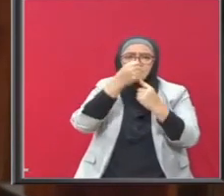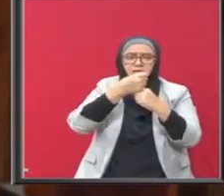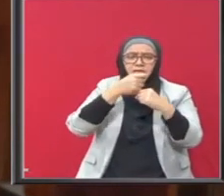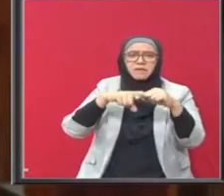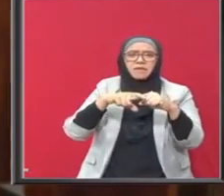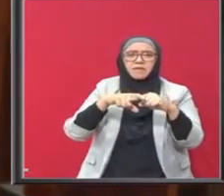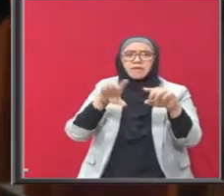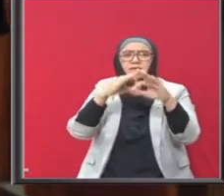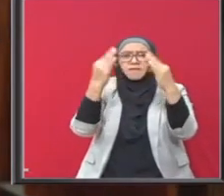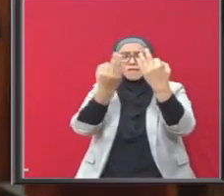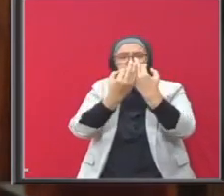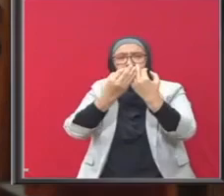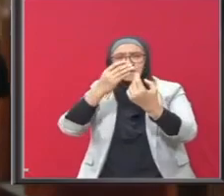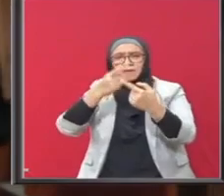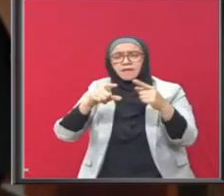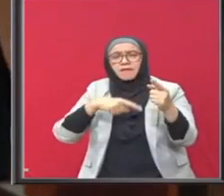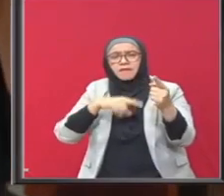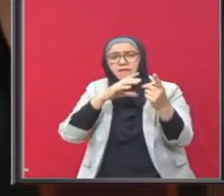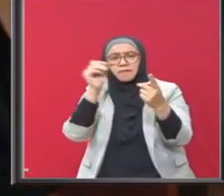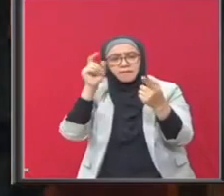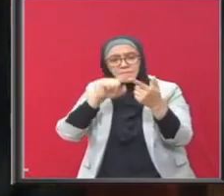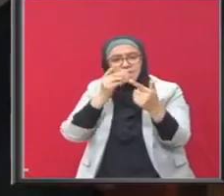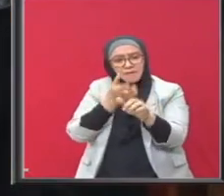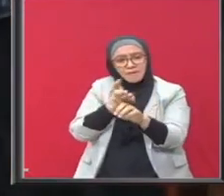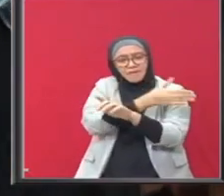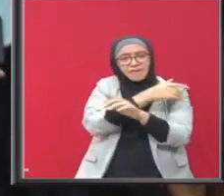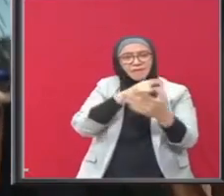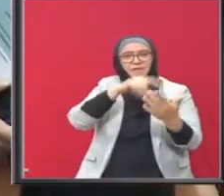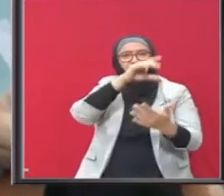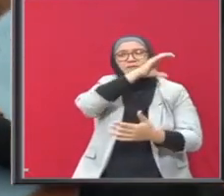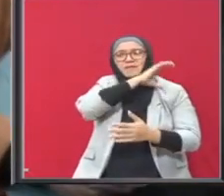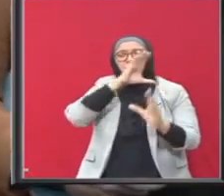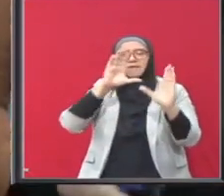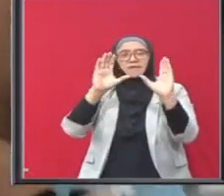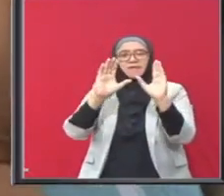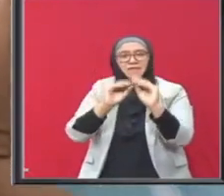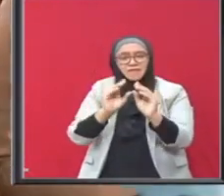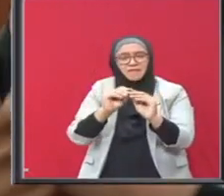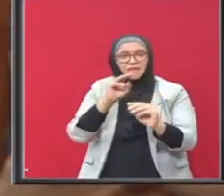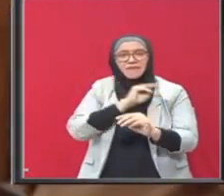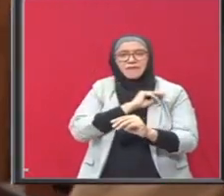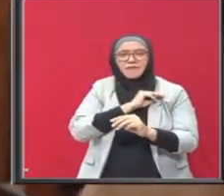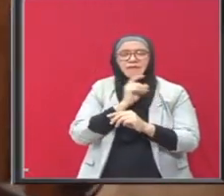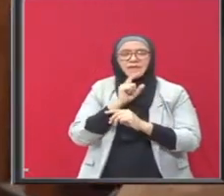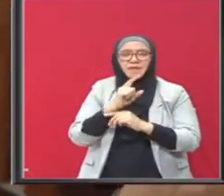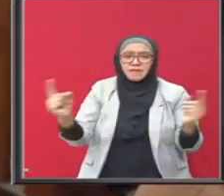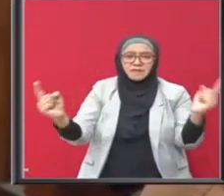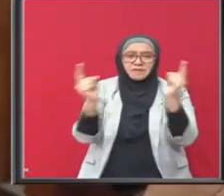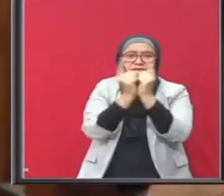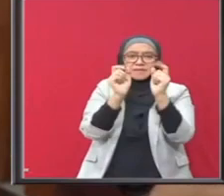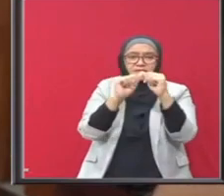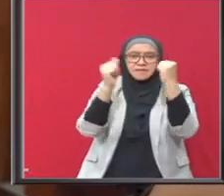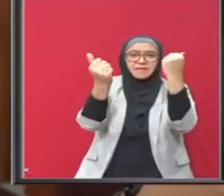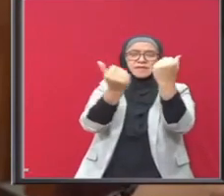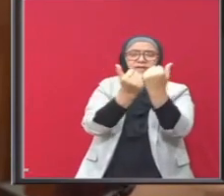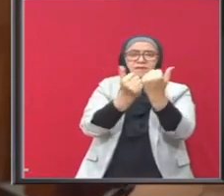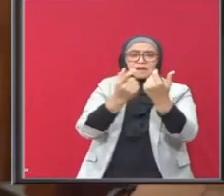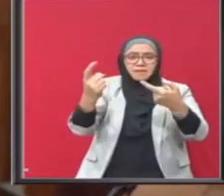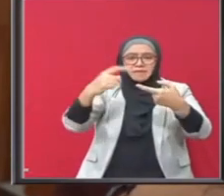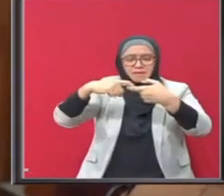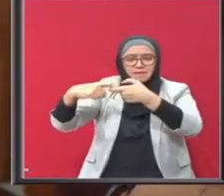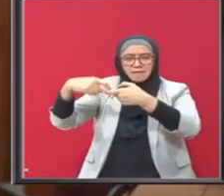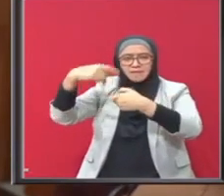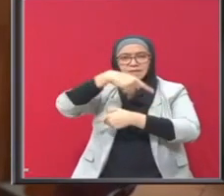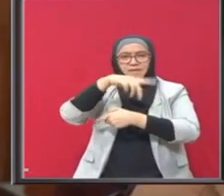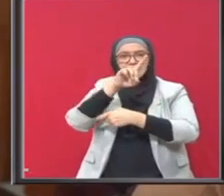kita telah adem shalat yang difungsikan others diiodo yang bomag menteri untuk mengadakan pertemuan dengan ejki yang berkaitan seperti penjara